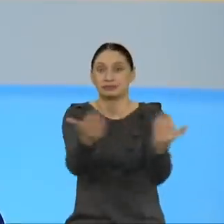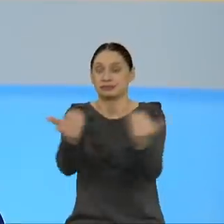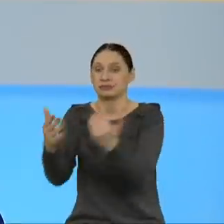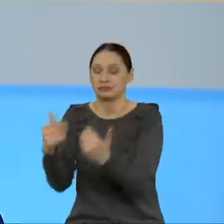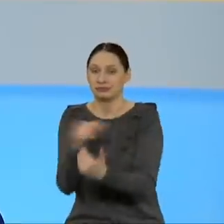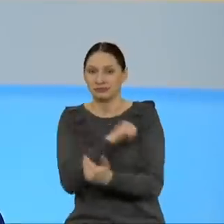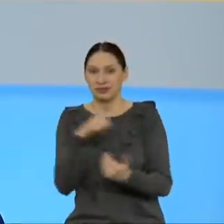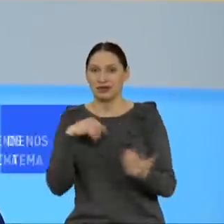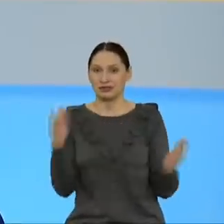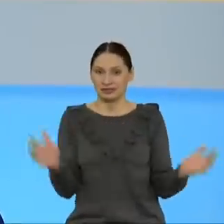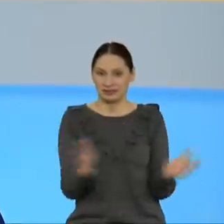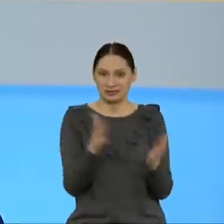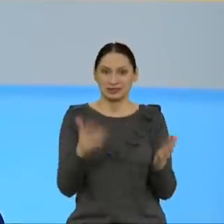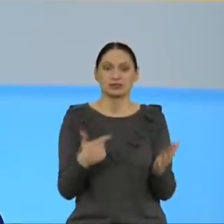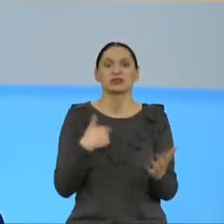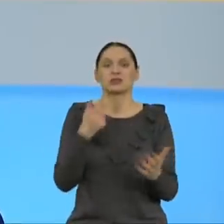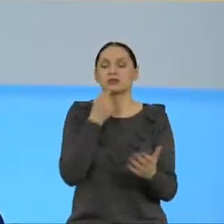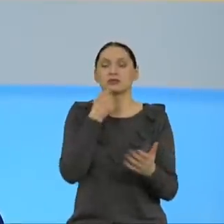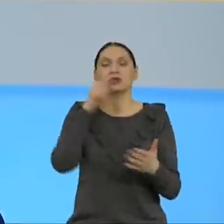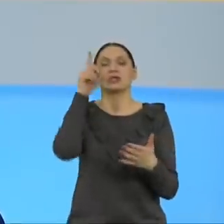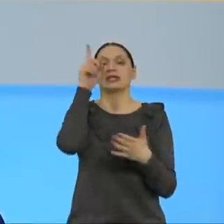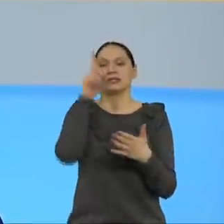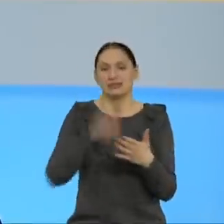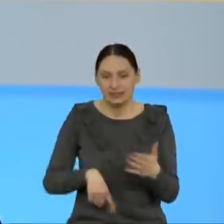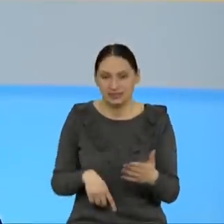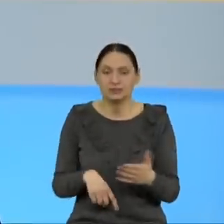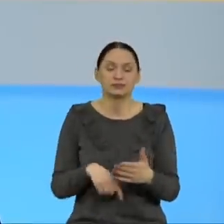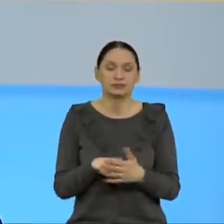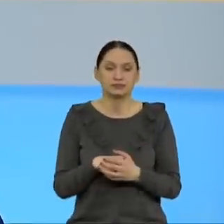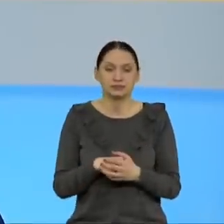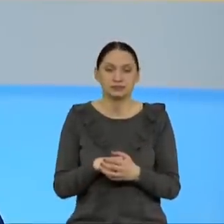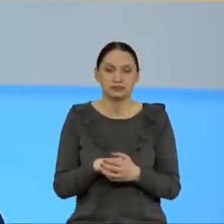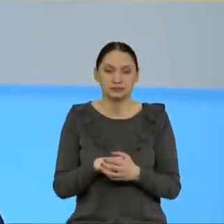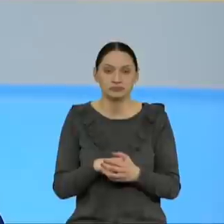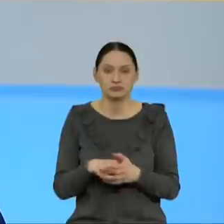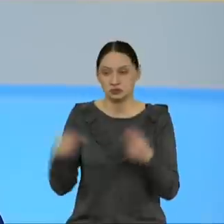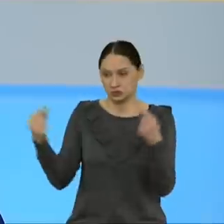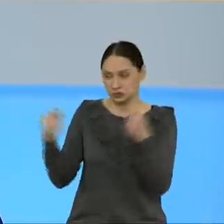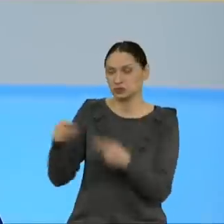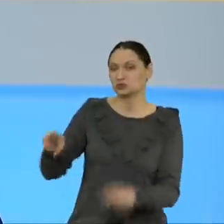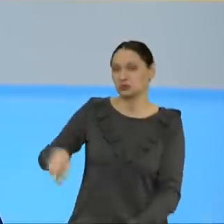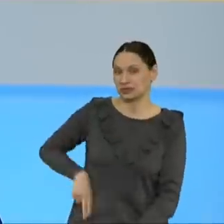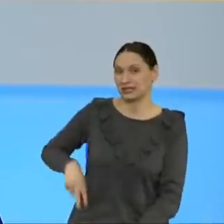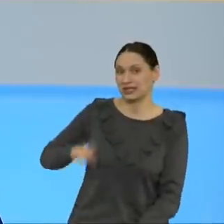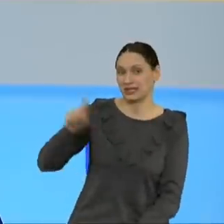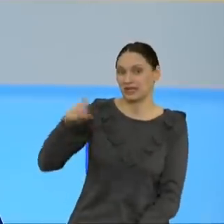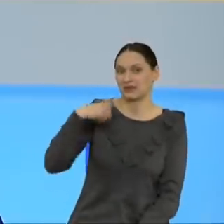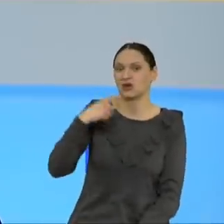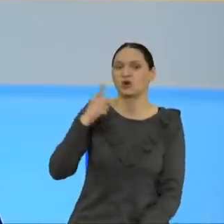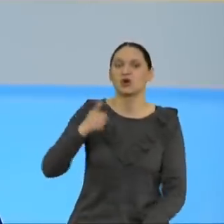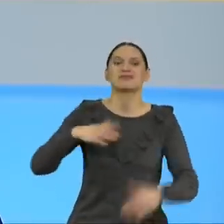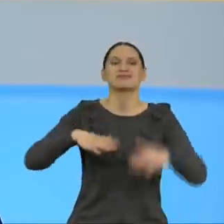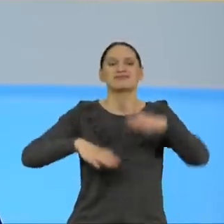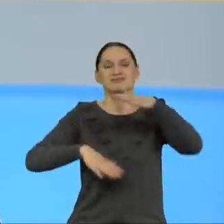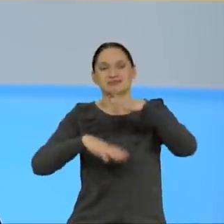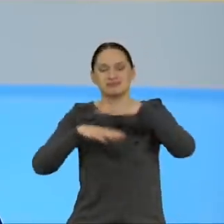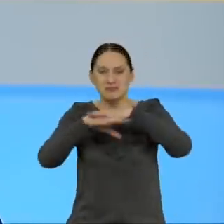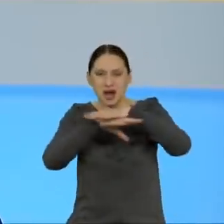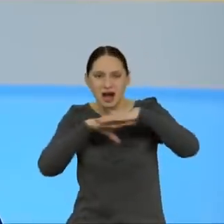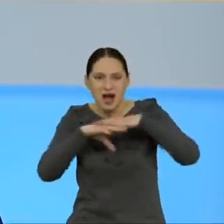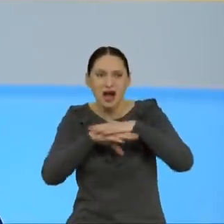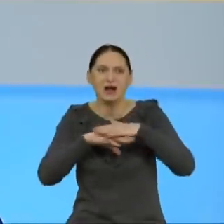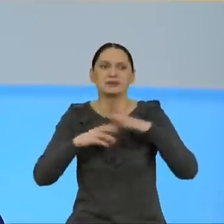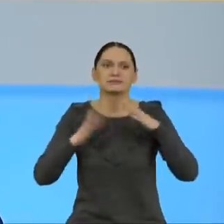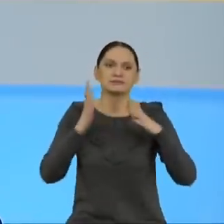tas suteikia tam tikros vilties, kad vis dėlto tikrai pritariu direktoriui, kad baziniais principiniais sutarimais galima tokį